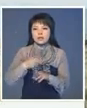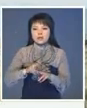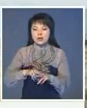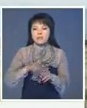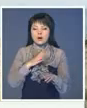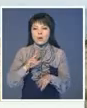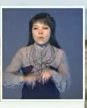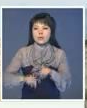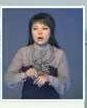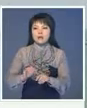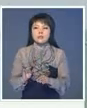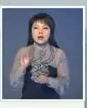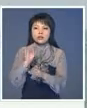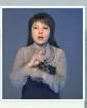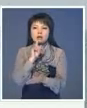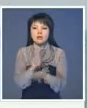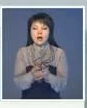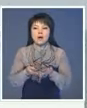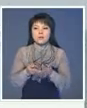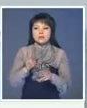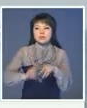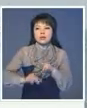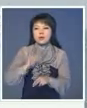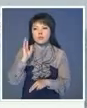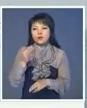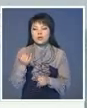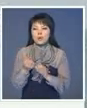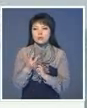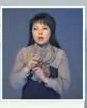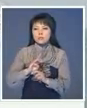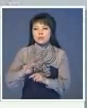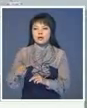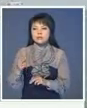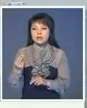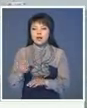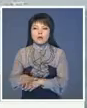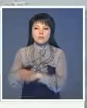айында тағы бір отандық өніммен толықпақ. Теңіз күштерін дамытуға жылына 12 миллиард